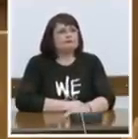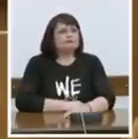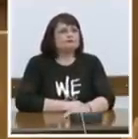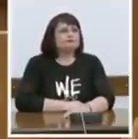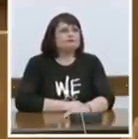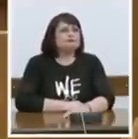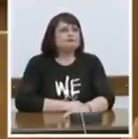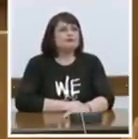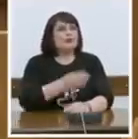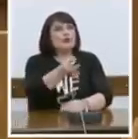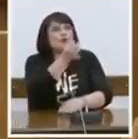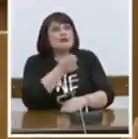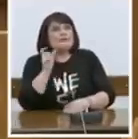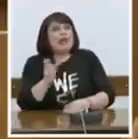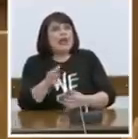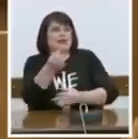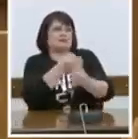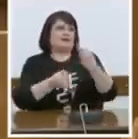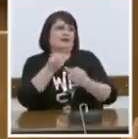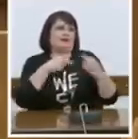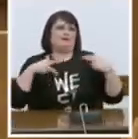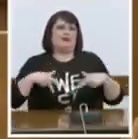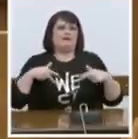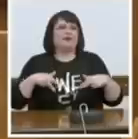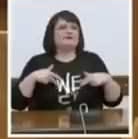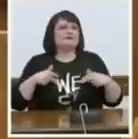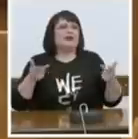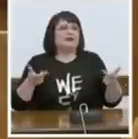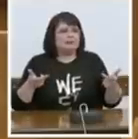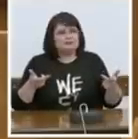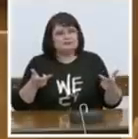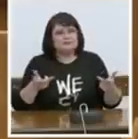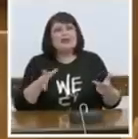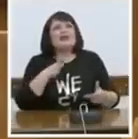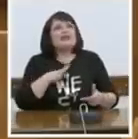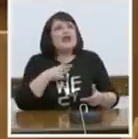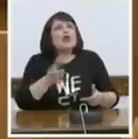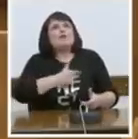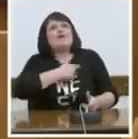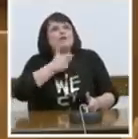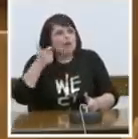κυβέρνησης. Θέλουμε να είμαστε η φωνή